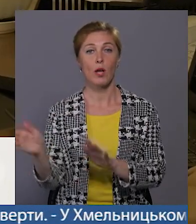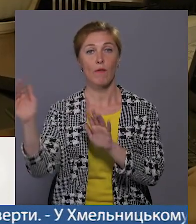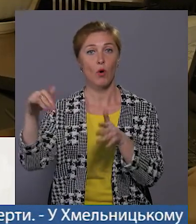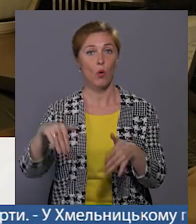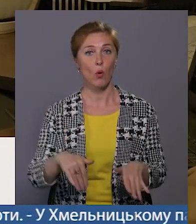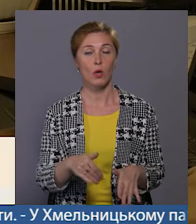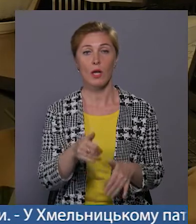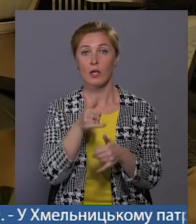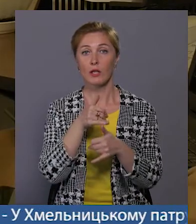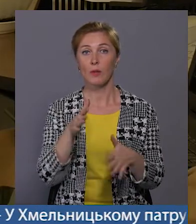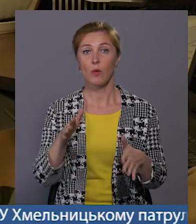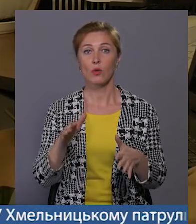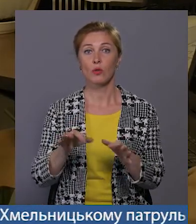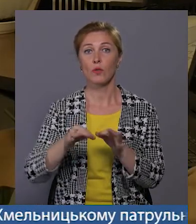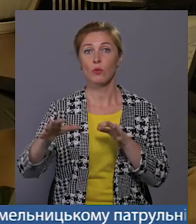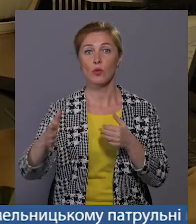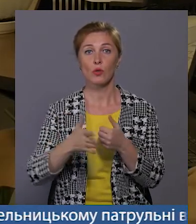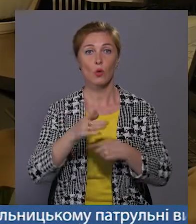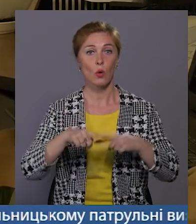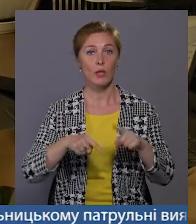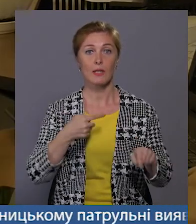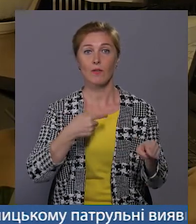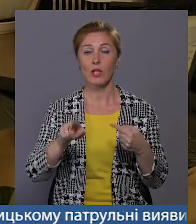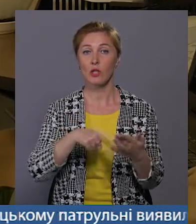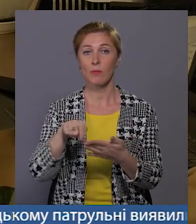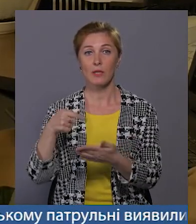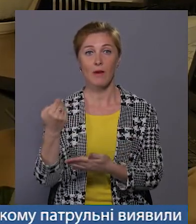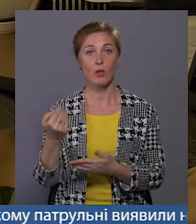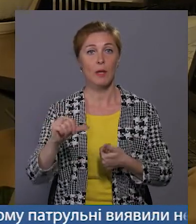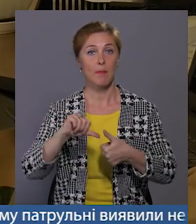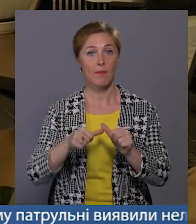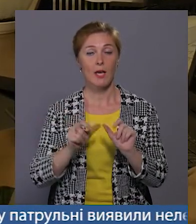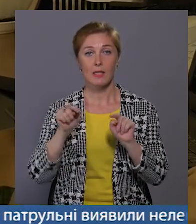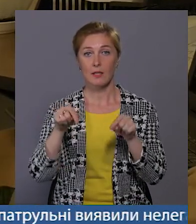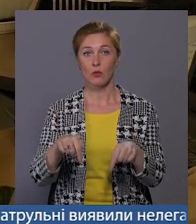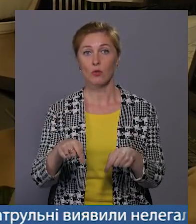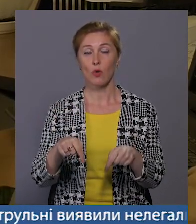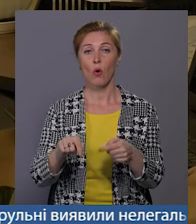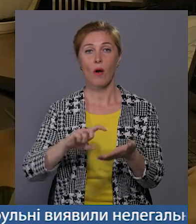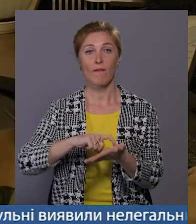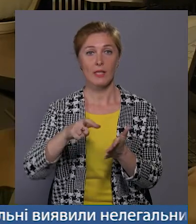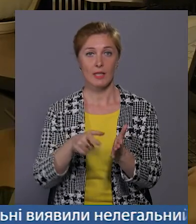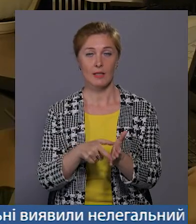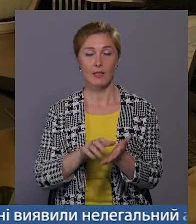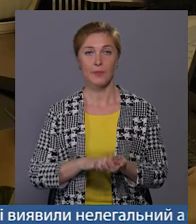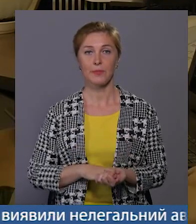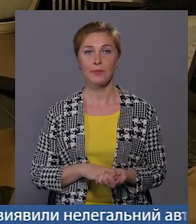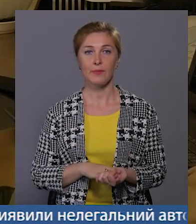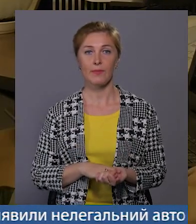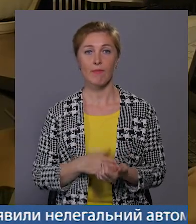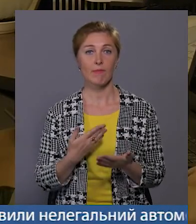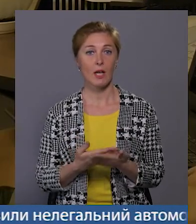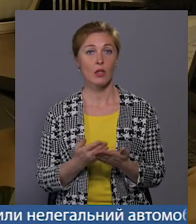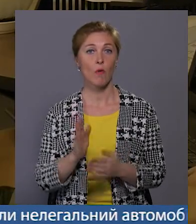можуть відлучитися десь до рідних в інші міста, тобто вони прив'язані до цього відділення гемодіалізу. Так що